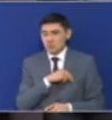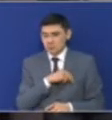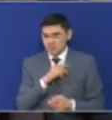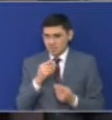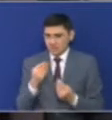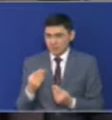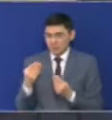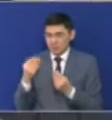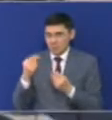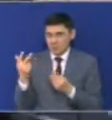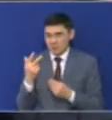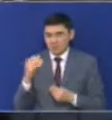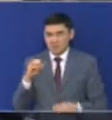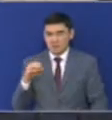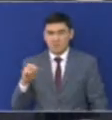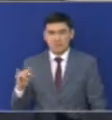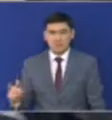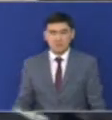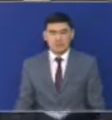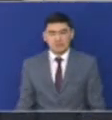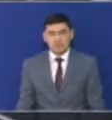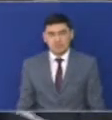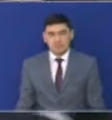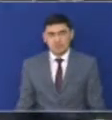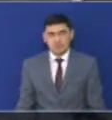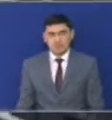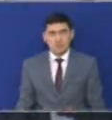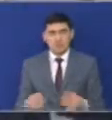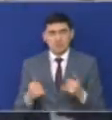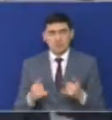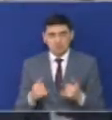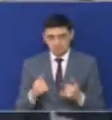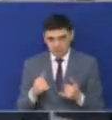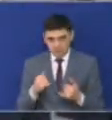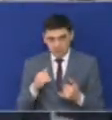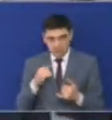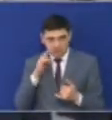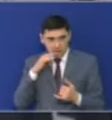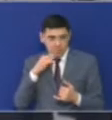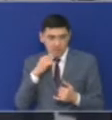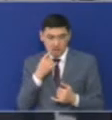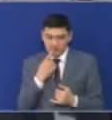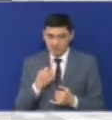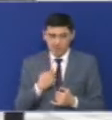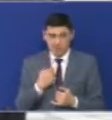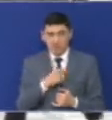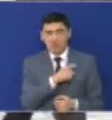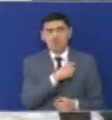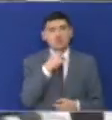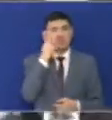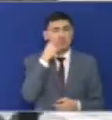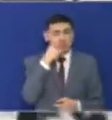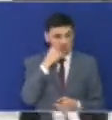славы трех степеней. Сегодня молодые солдаты казахстанской армии воспитываются на примерах представителей старшего